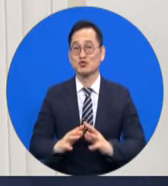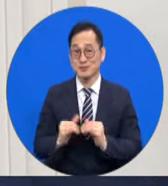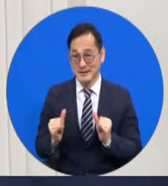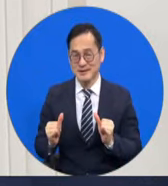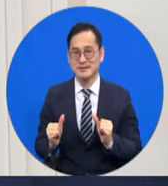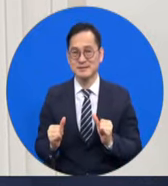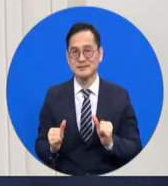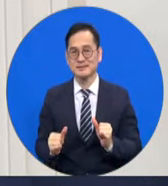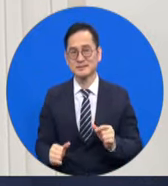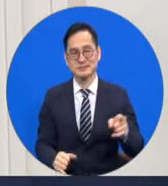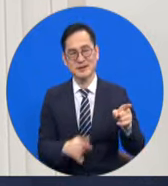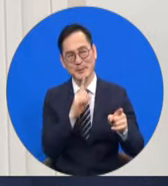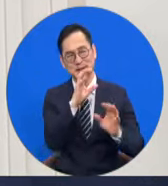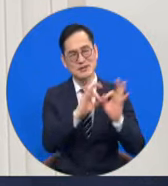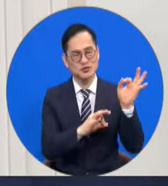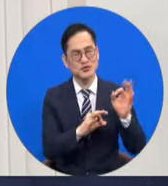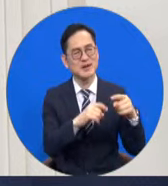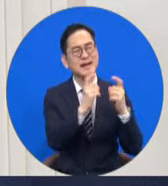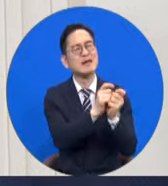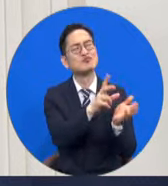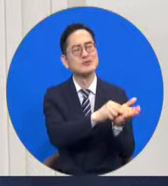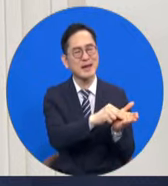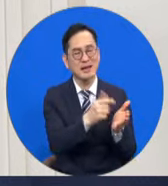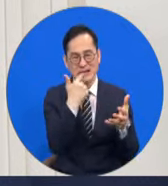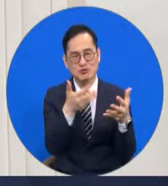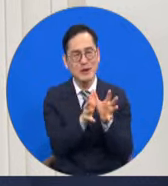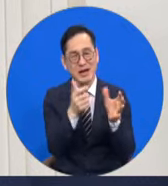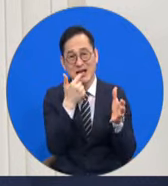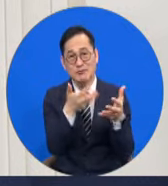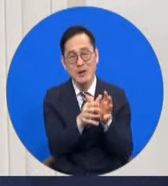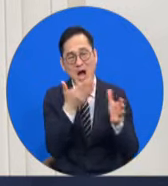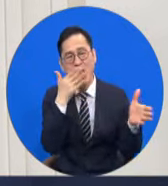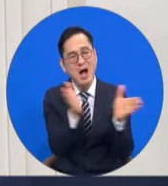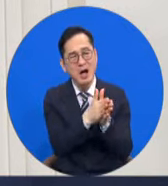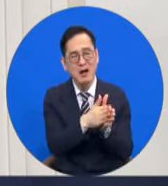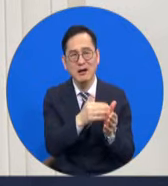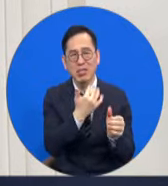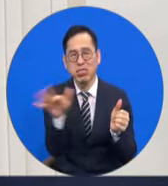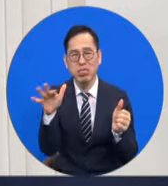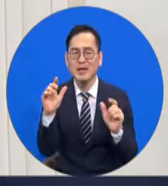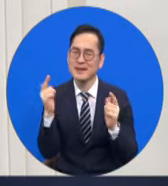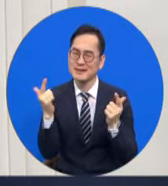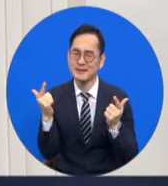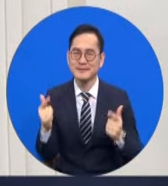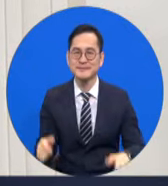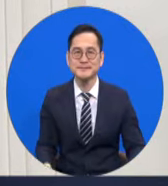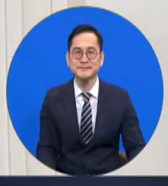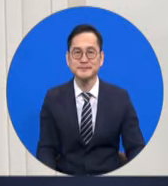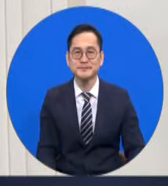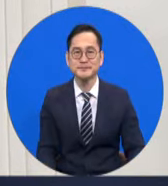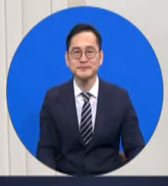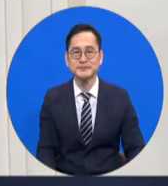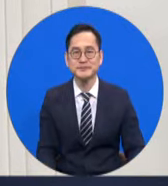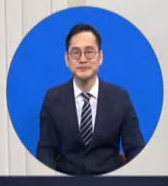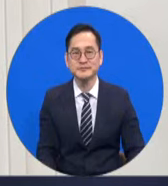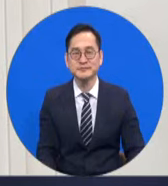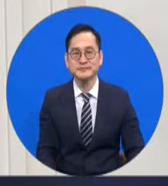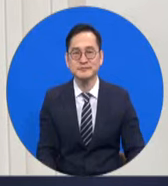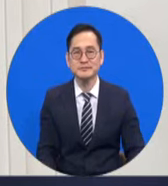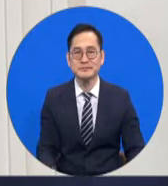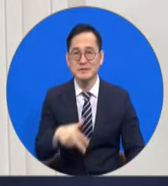불구하고 이거는 후보 개인들의 문제로 보는 측면도 한 면 있는 것 같고 또 공천 과정에서 특히 이 지역 같은 경우에는